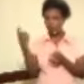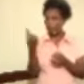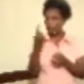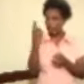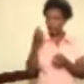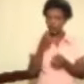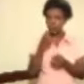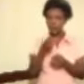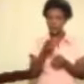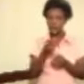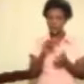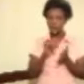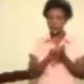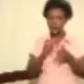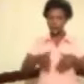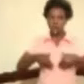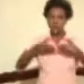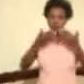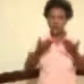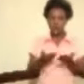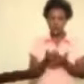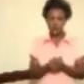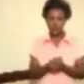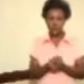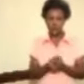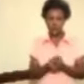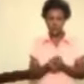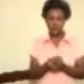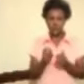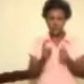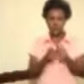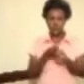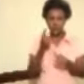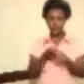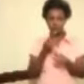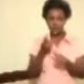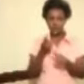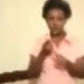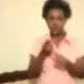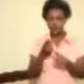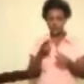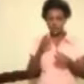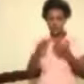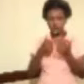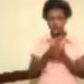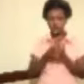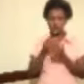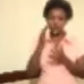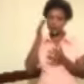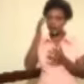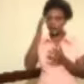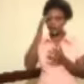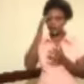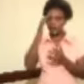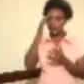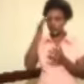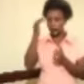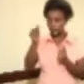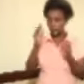plusieurs choses que m'a obligé synthétiser, résumer. Premièrement, c'est un président haïtien qui a demandé aux Nations Unies de